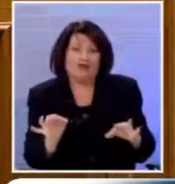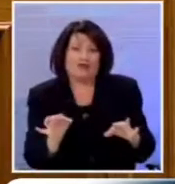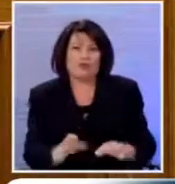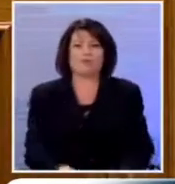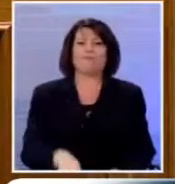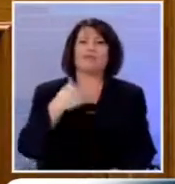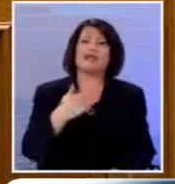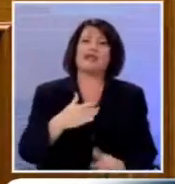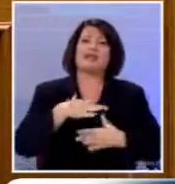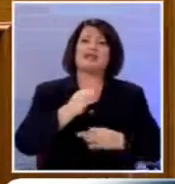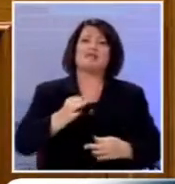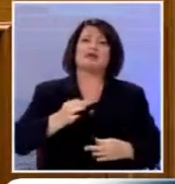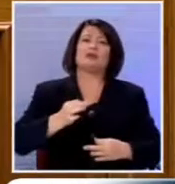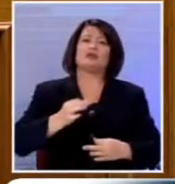Λαύρος,